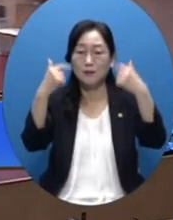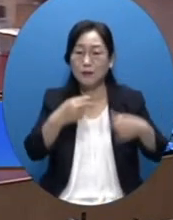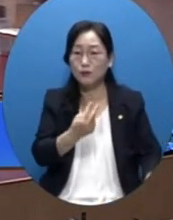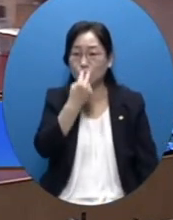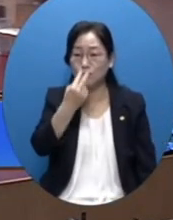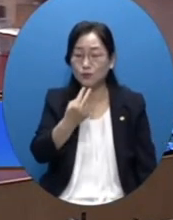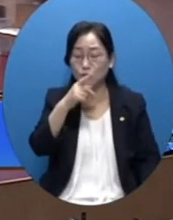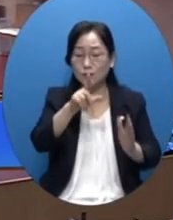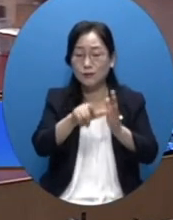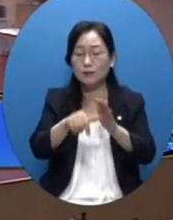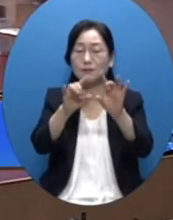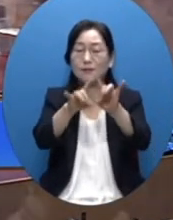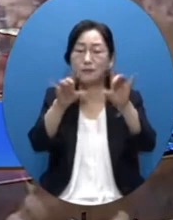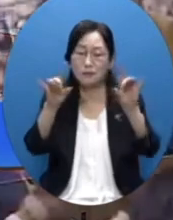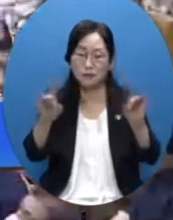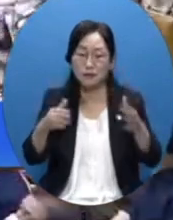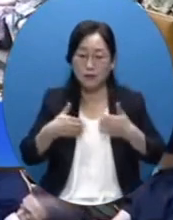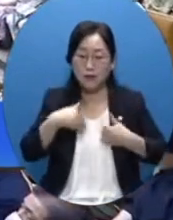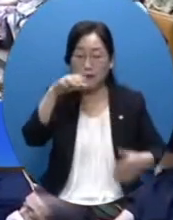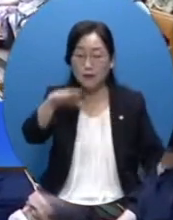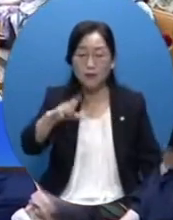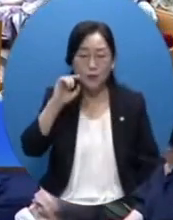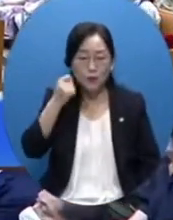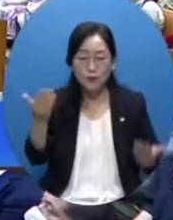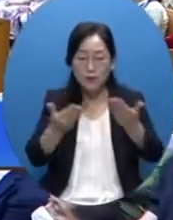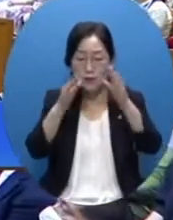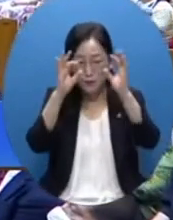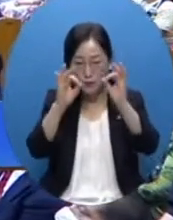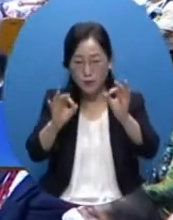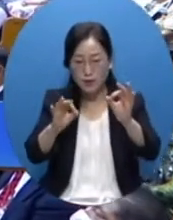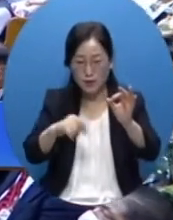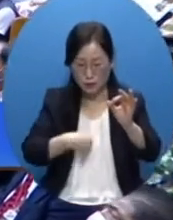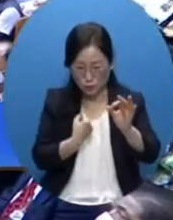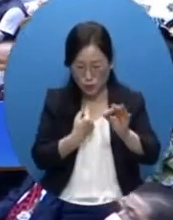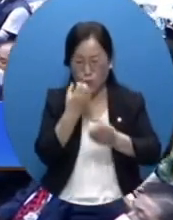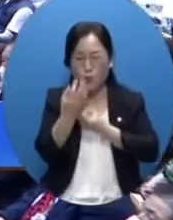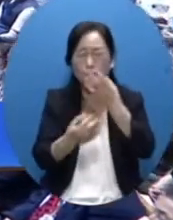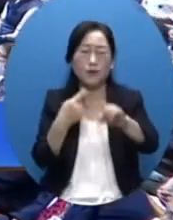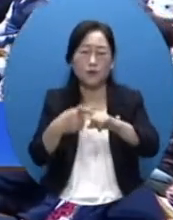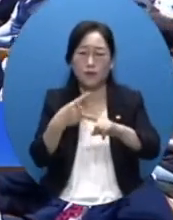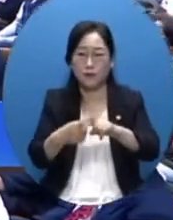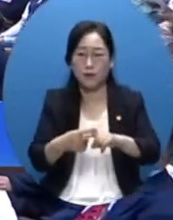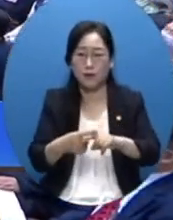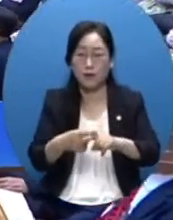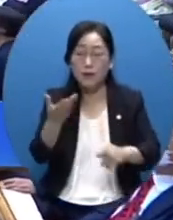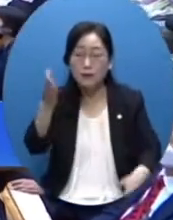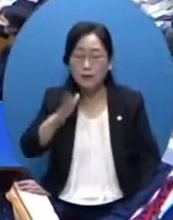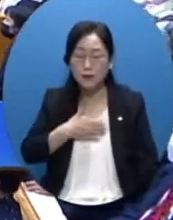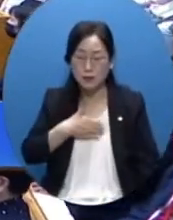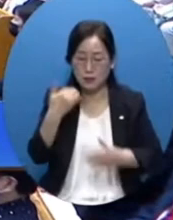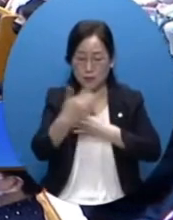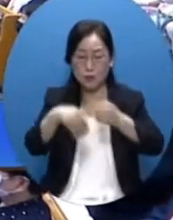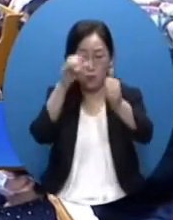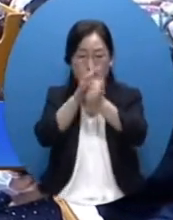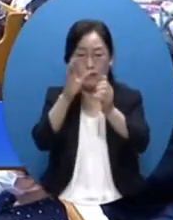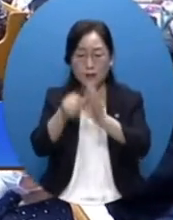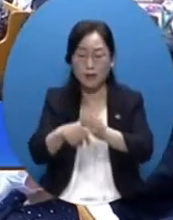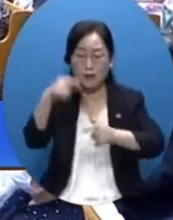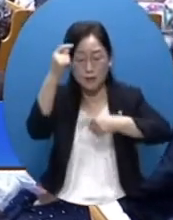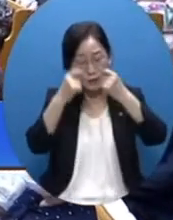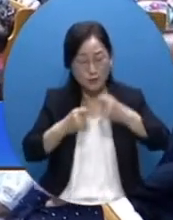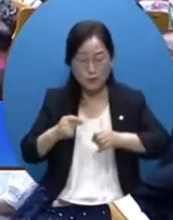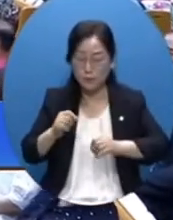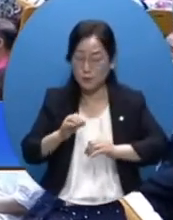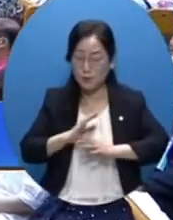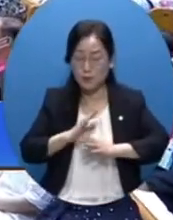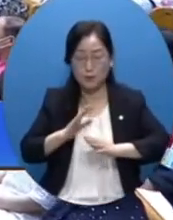순간마다 내 앞에 어려운 일 보네 자기 신앙의 고백입니다 그러나 주님 앞에 이 몸을 맡길 때 슬픔 없네 두려